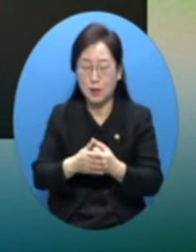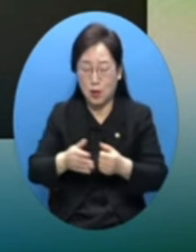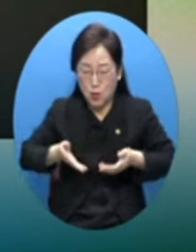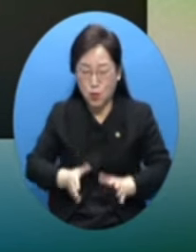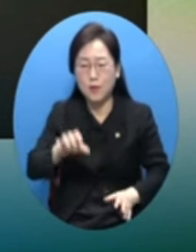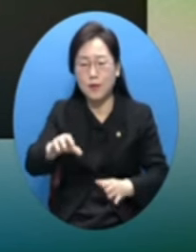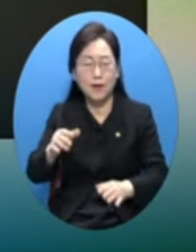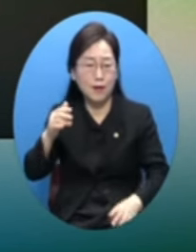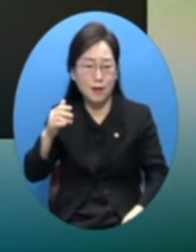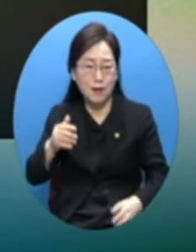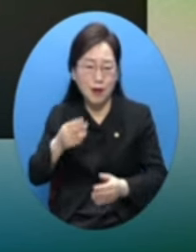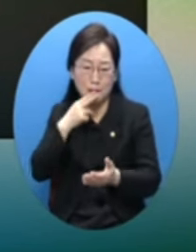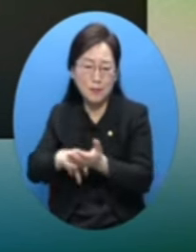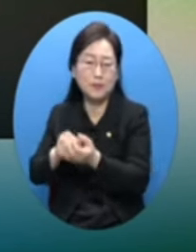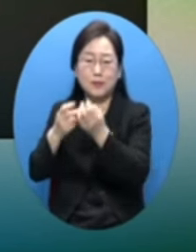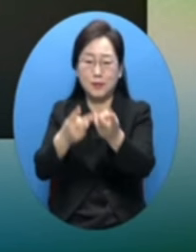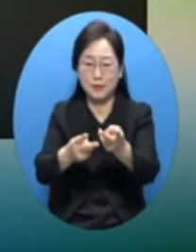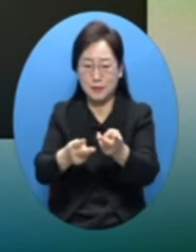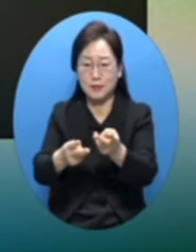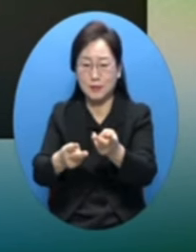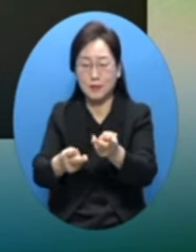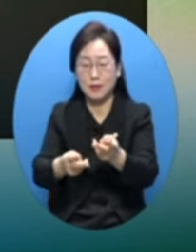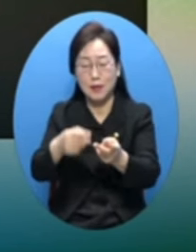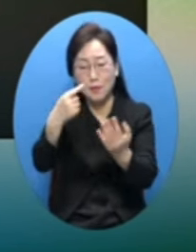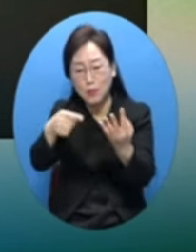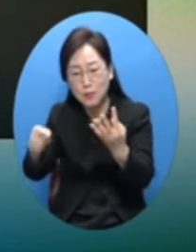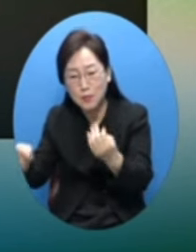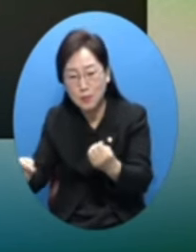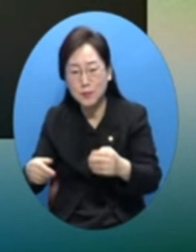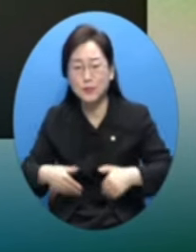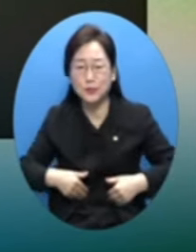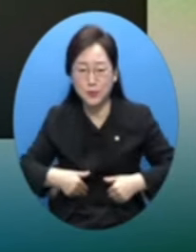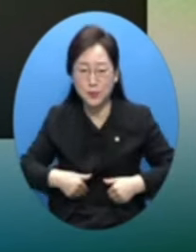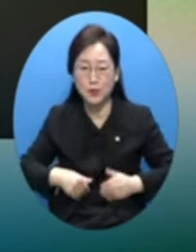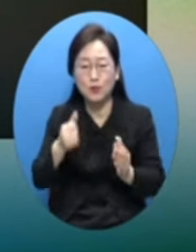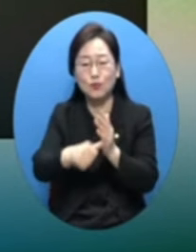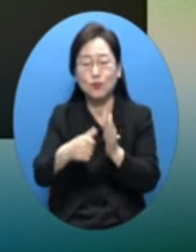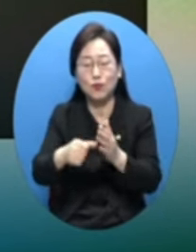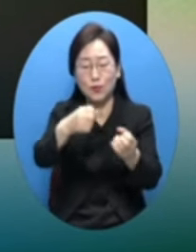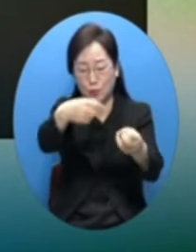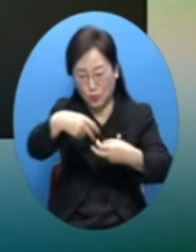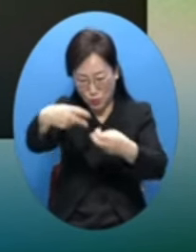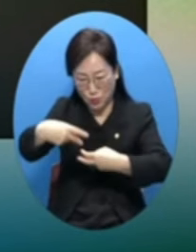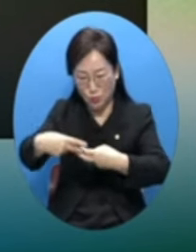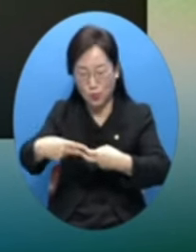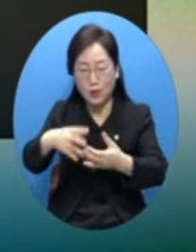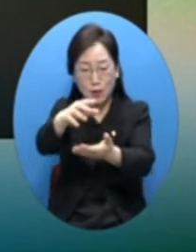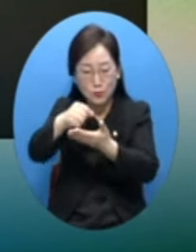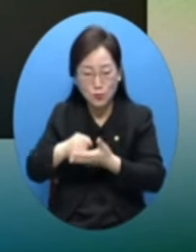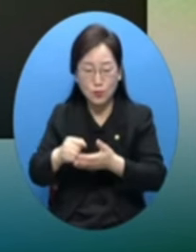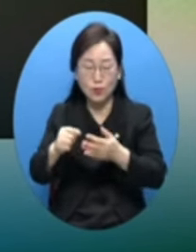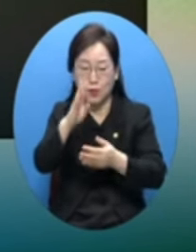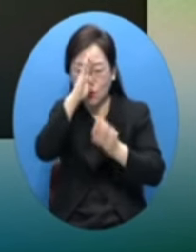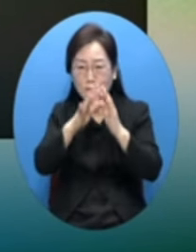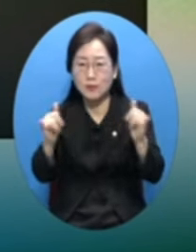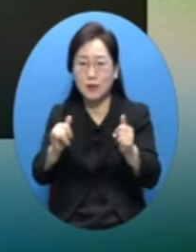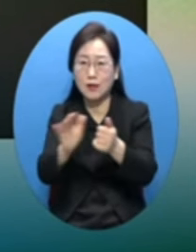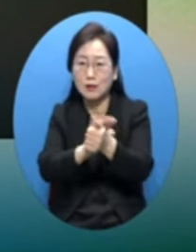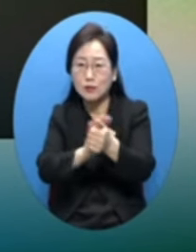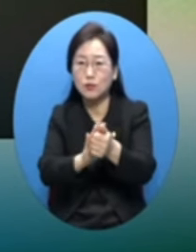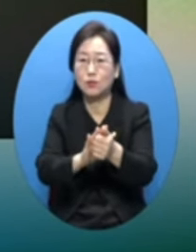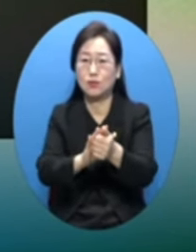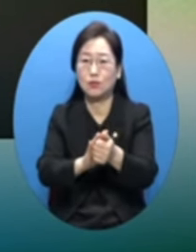해갖고 그들에게 필요한 물자를 공급받고 환자를 치료하는데